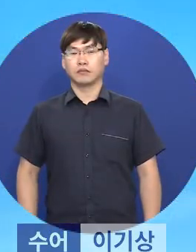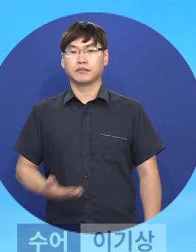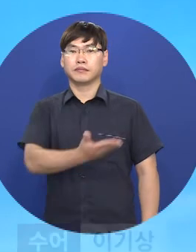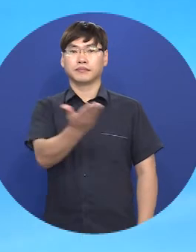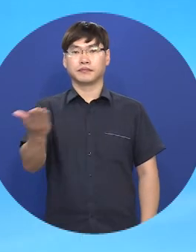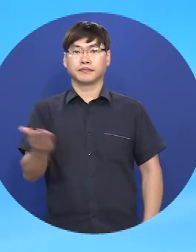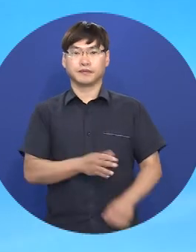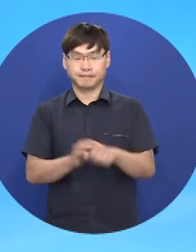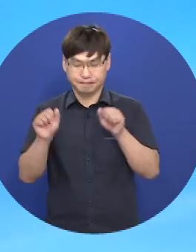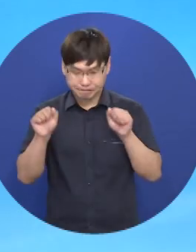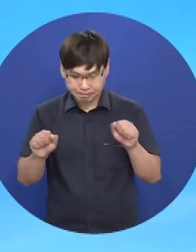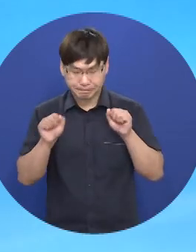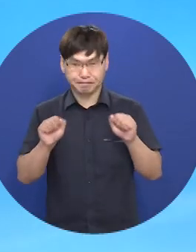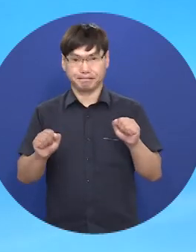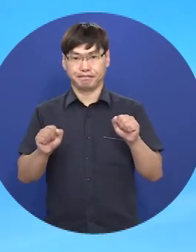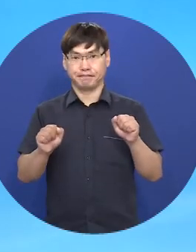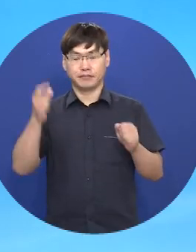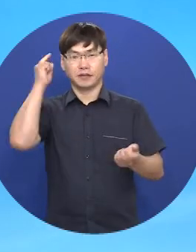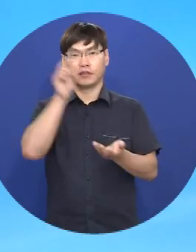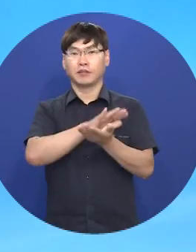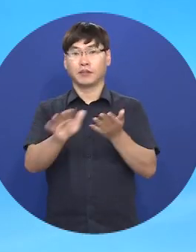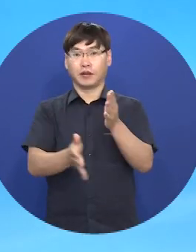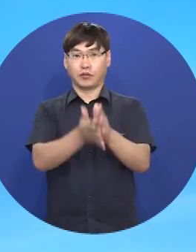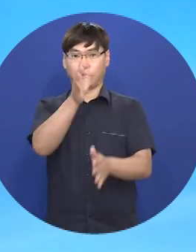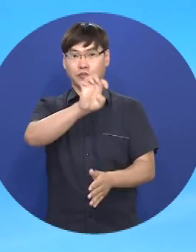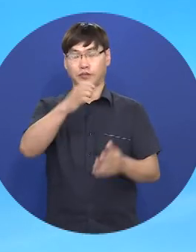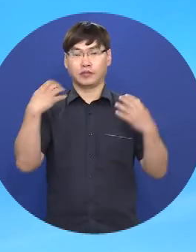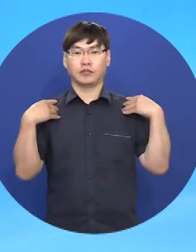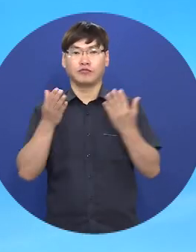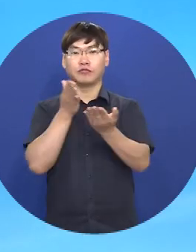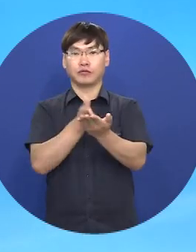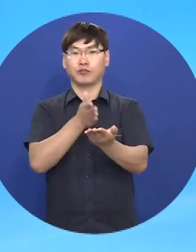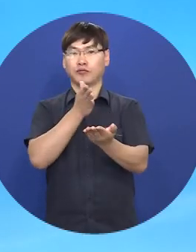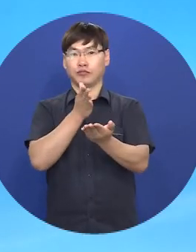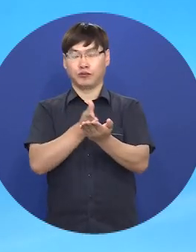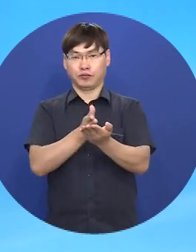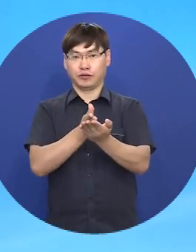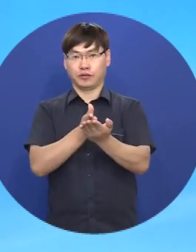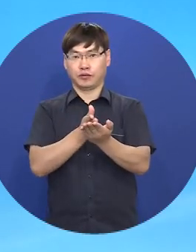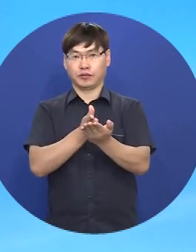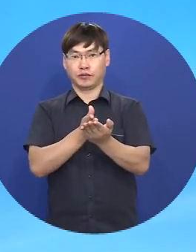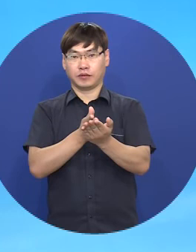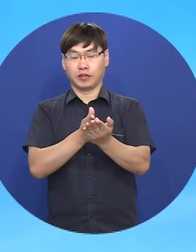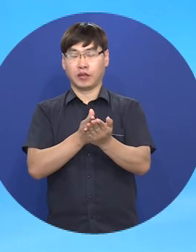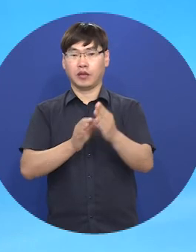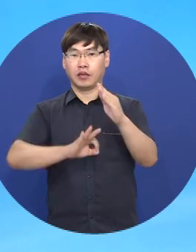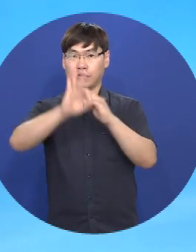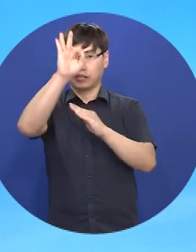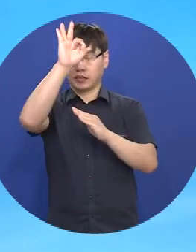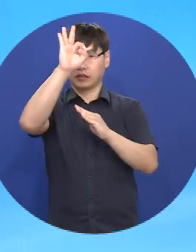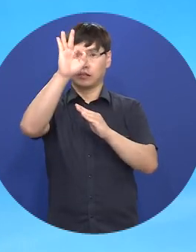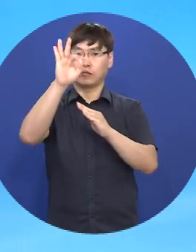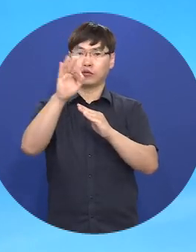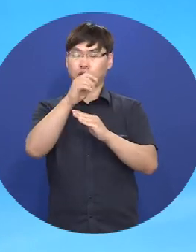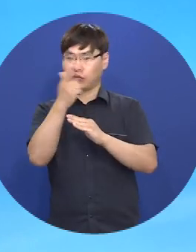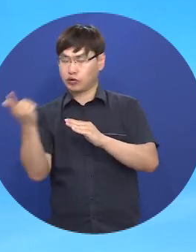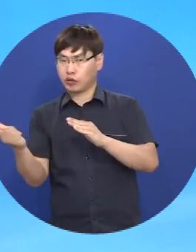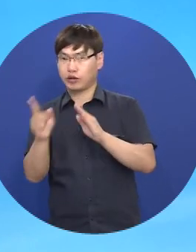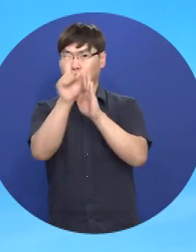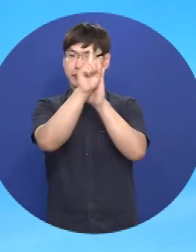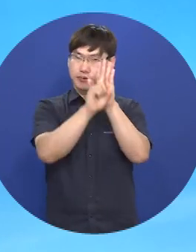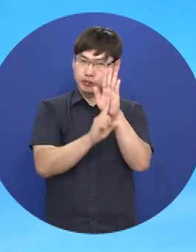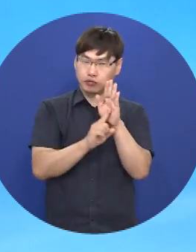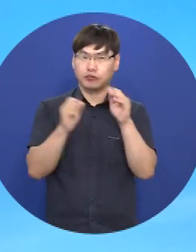시청자 여러분 안녕하십니까? 평화도시 평창 군정방송입니다. 아침 저녁으로 기온이 선선해지는 가을과